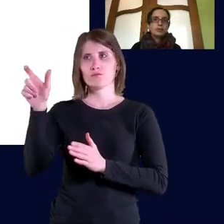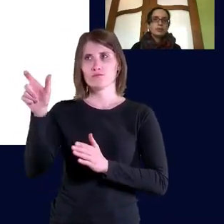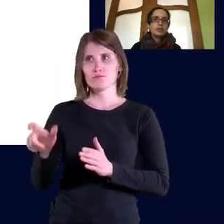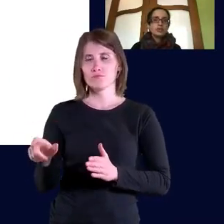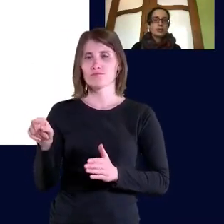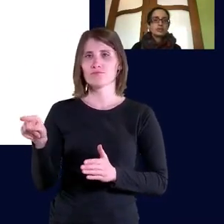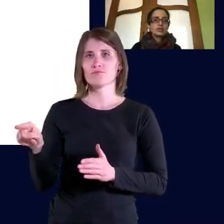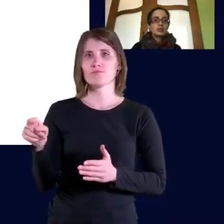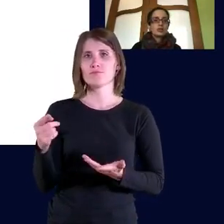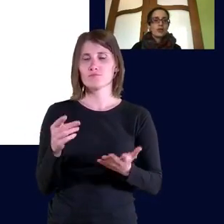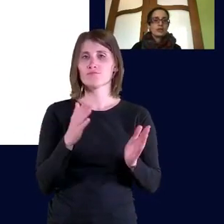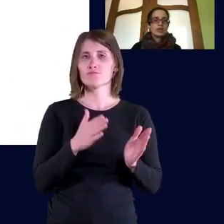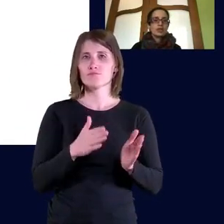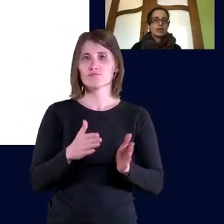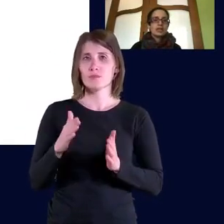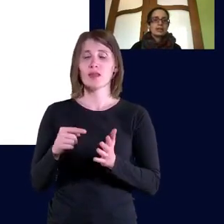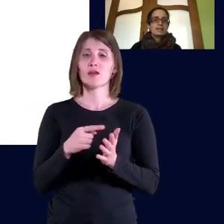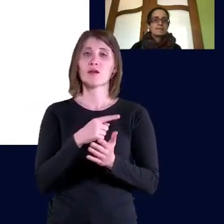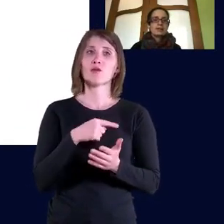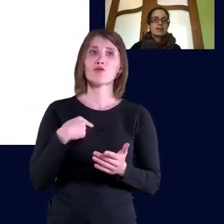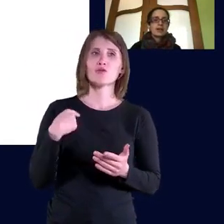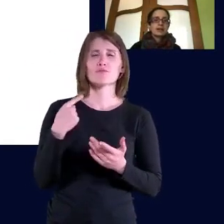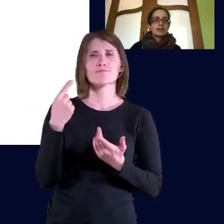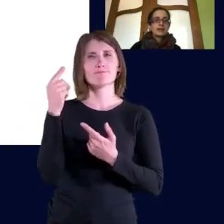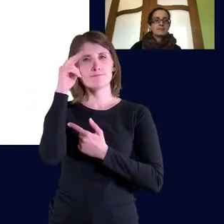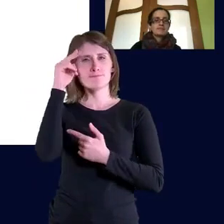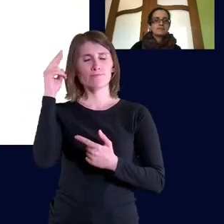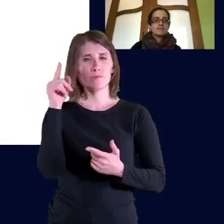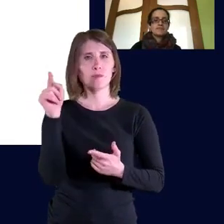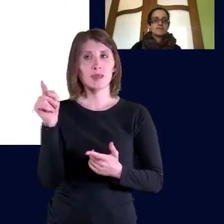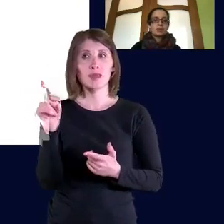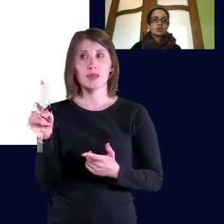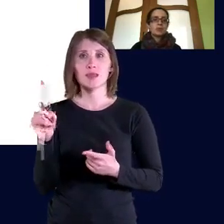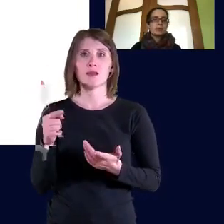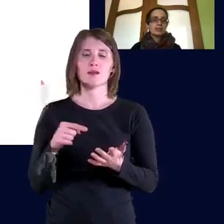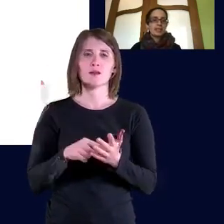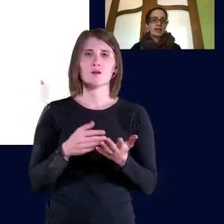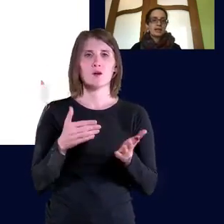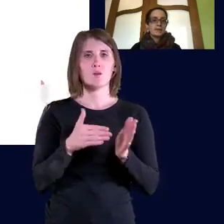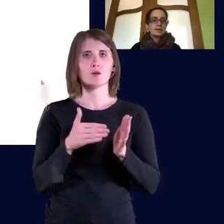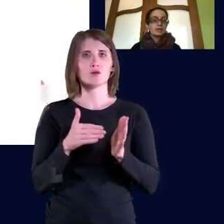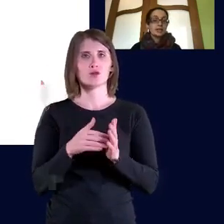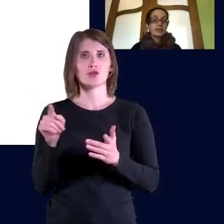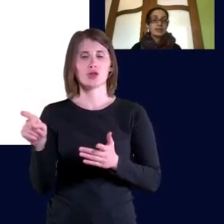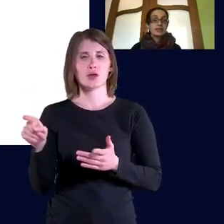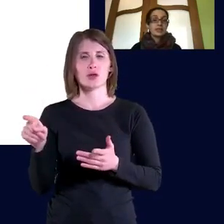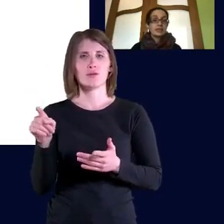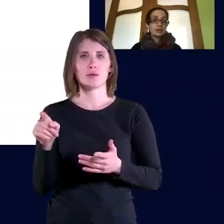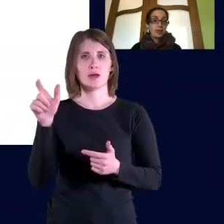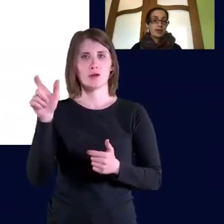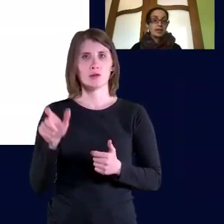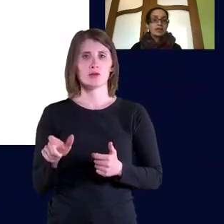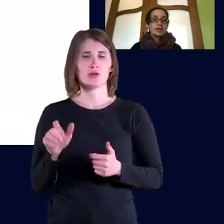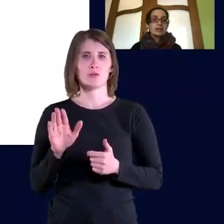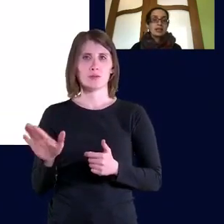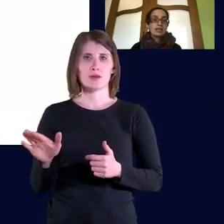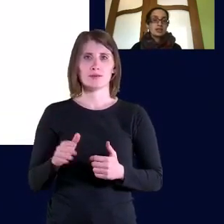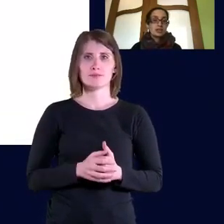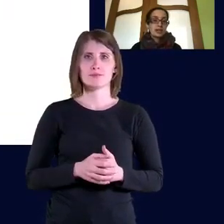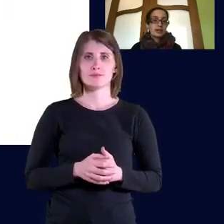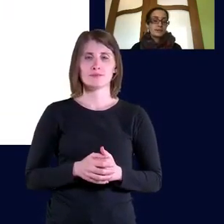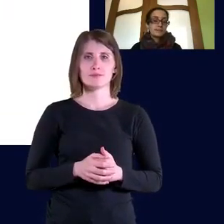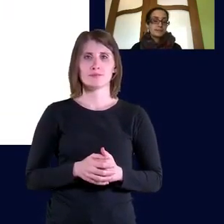to wówczas trzeba się zorientować L Jakie potrzebna na grafikę dana osoba